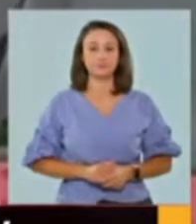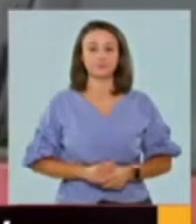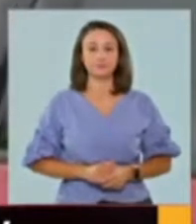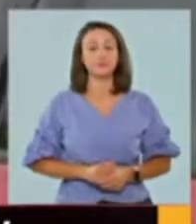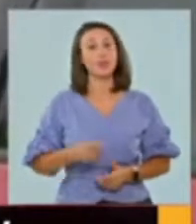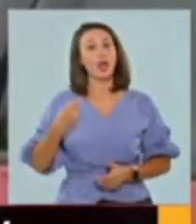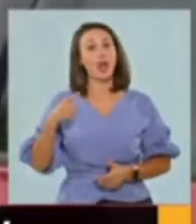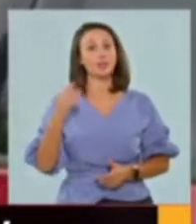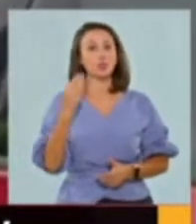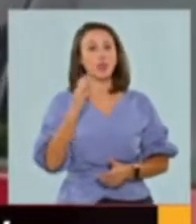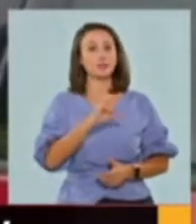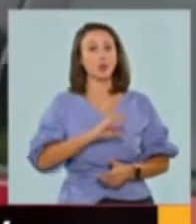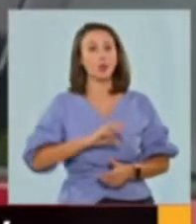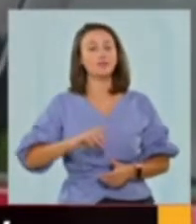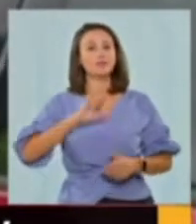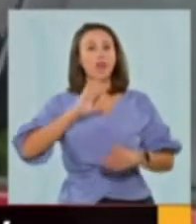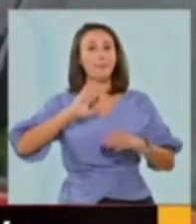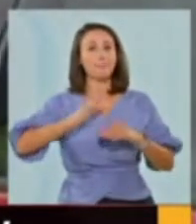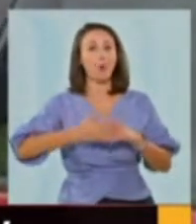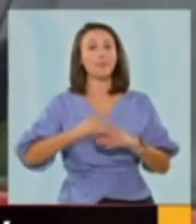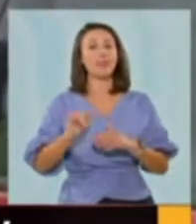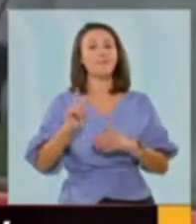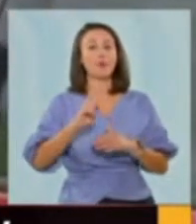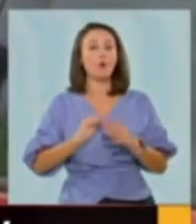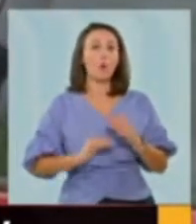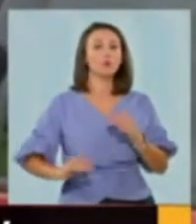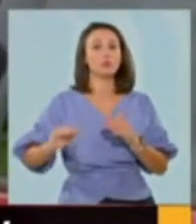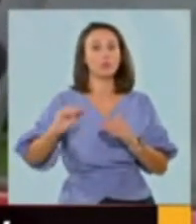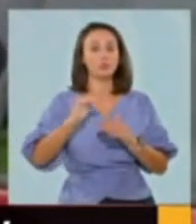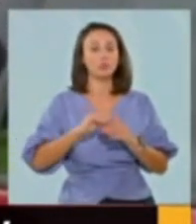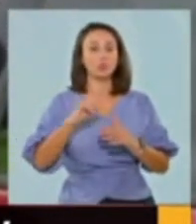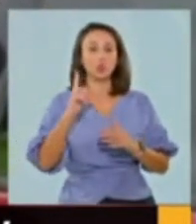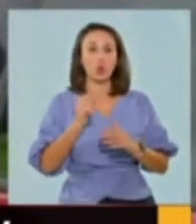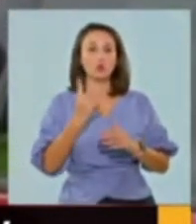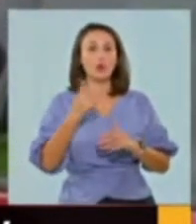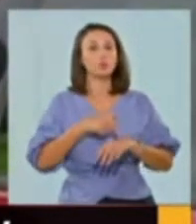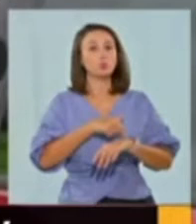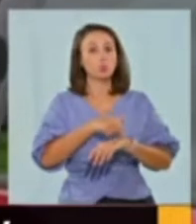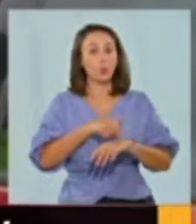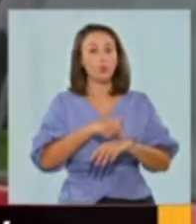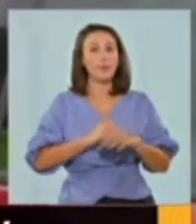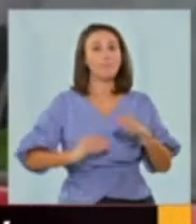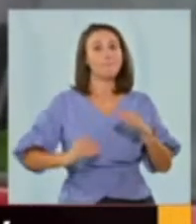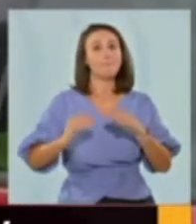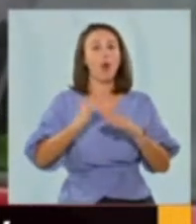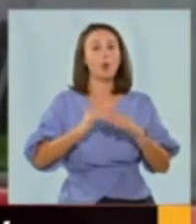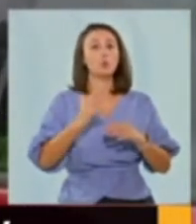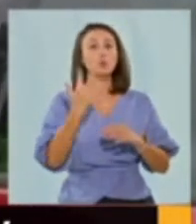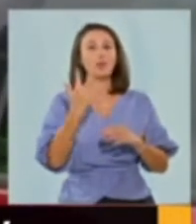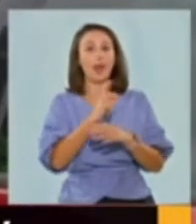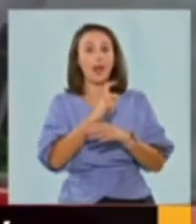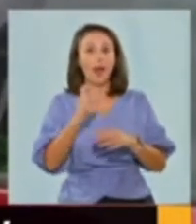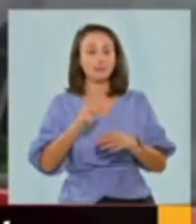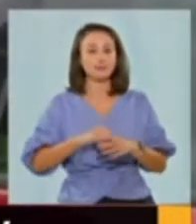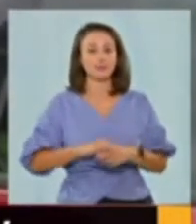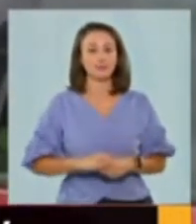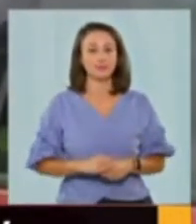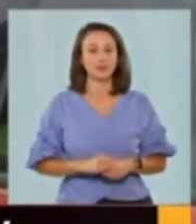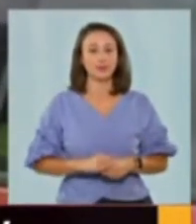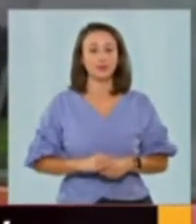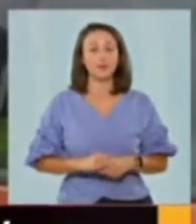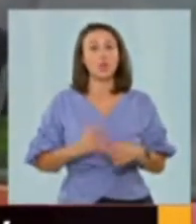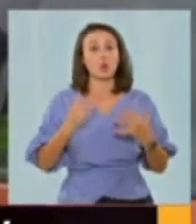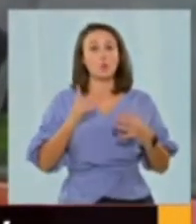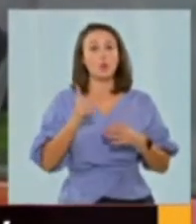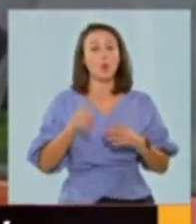Alte 6 localități din județul Ilfov au depășit în numai 24 de ore pragul de 3 la 1000 de locuitori. Numărul